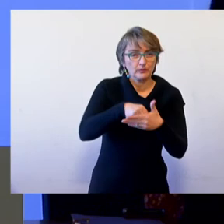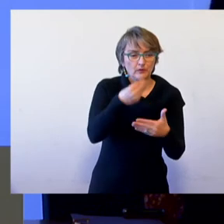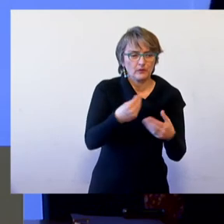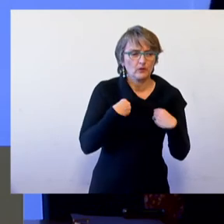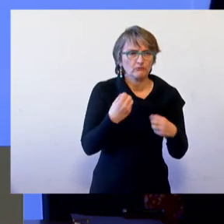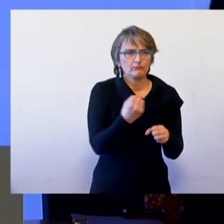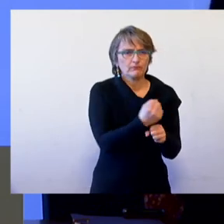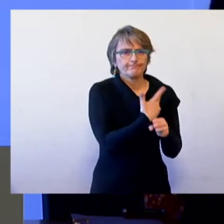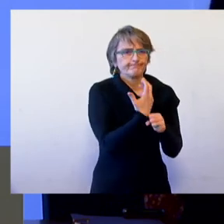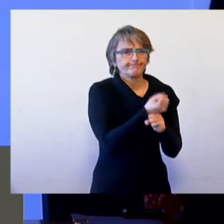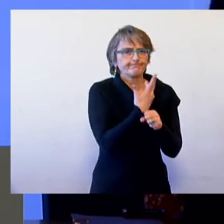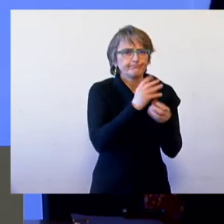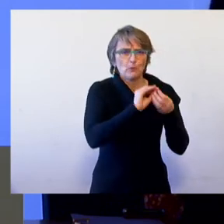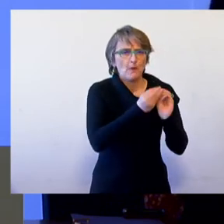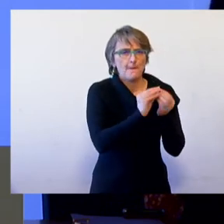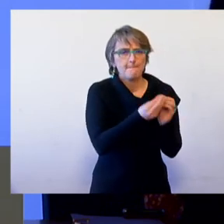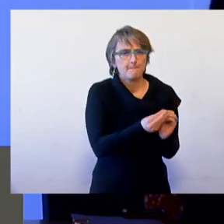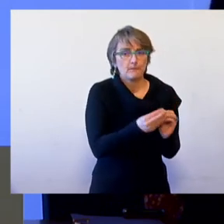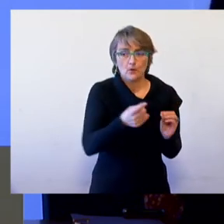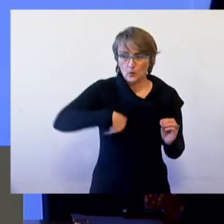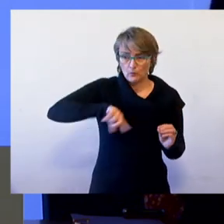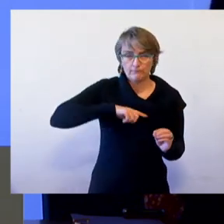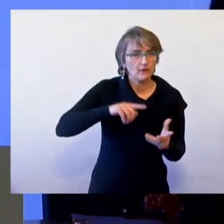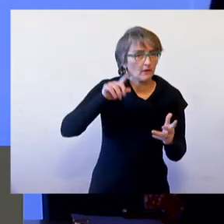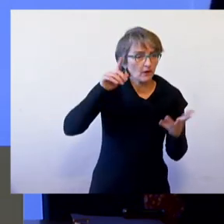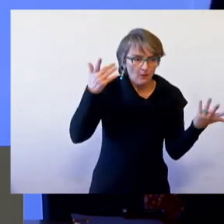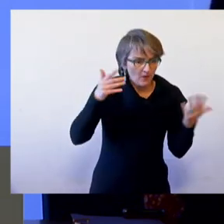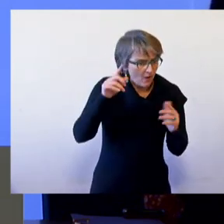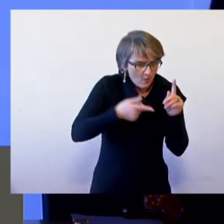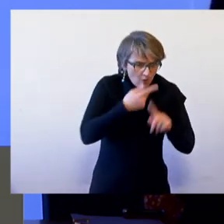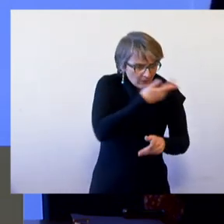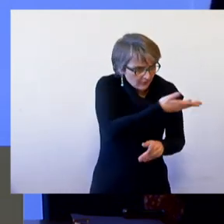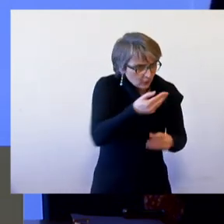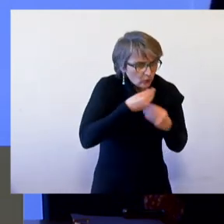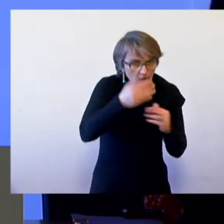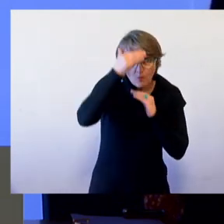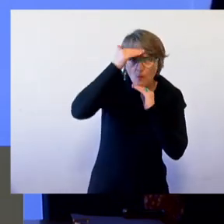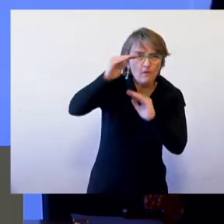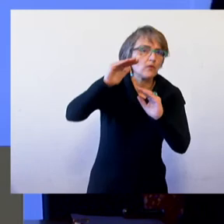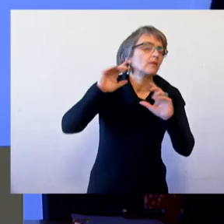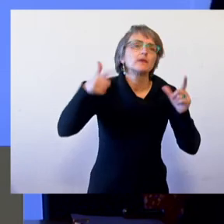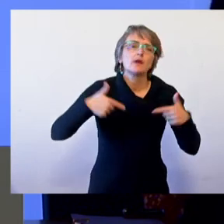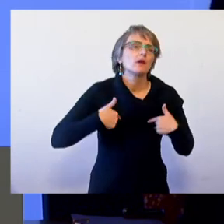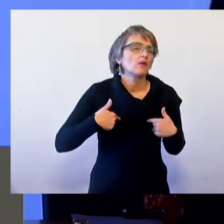confiance, elle est dans l'école publique laïque. Et ici, résolument, nous la